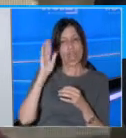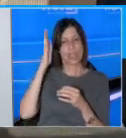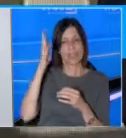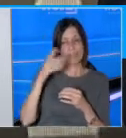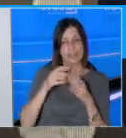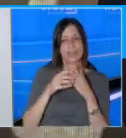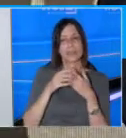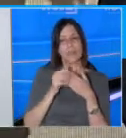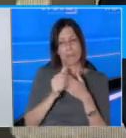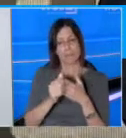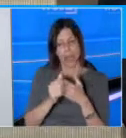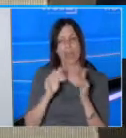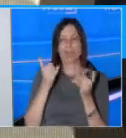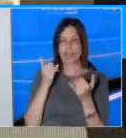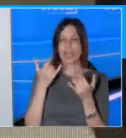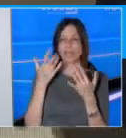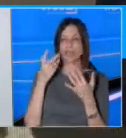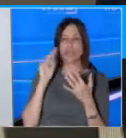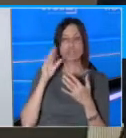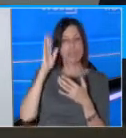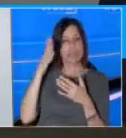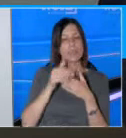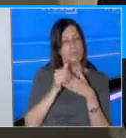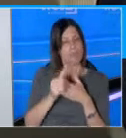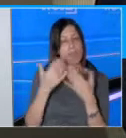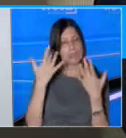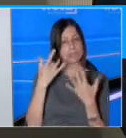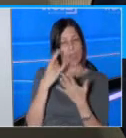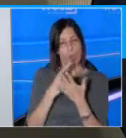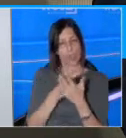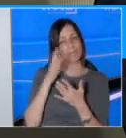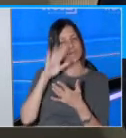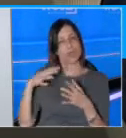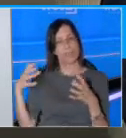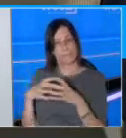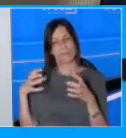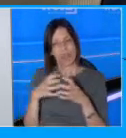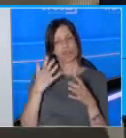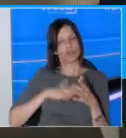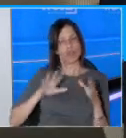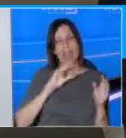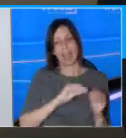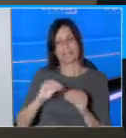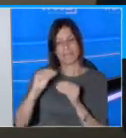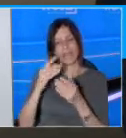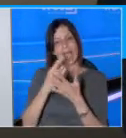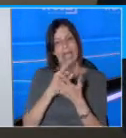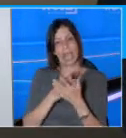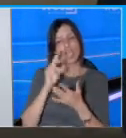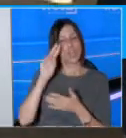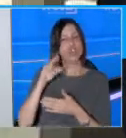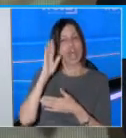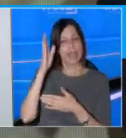כן, יש עתיד מובילה מספר חוקים, אגב זה לא רק יש עתיד, זה עוד כמה וכמה מפלגות שרוצות להעביר חקיקה, יש עתיד עומדת בראש